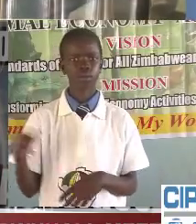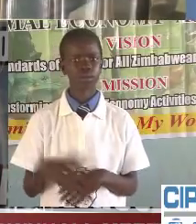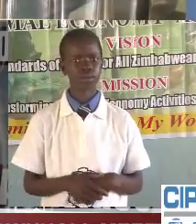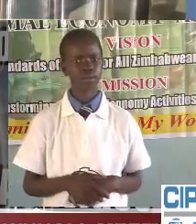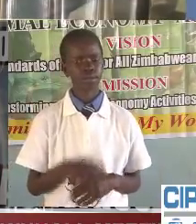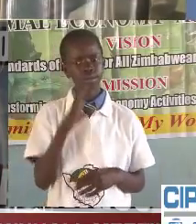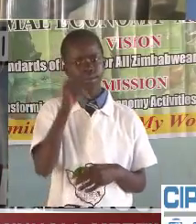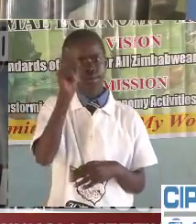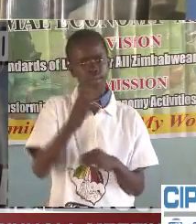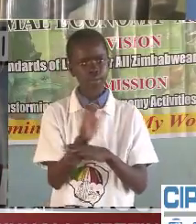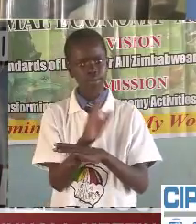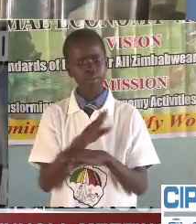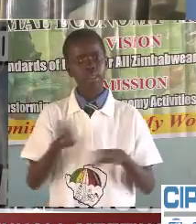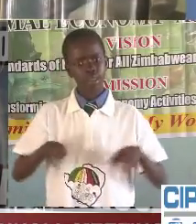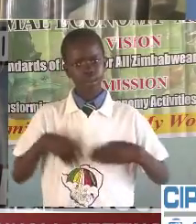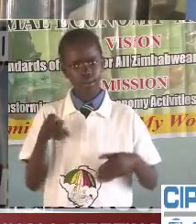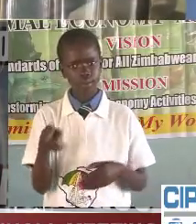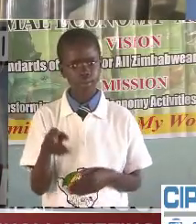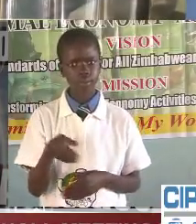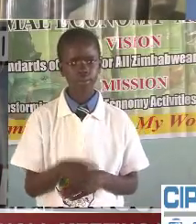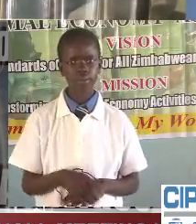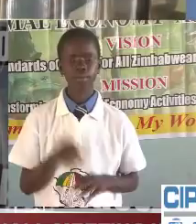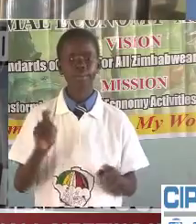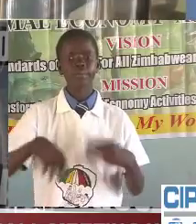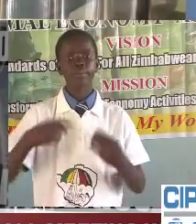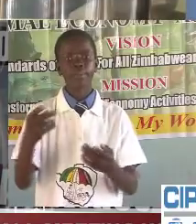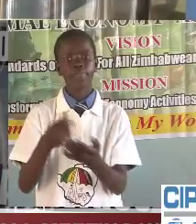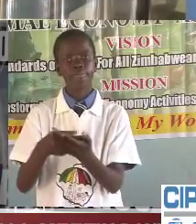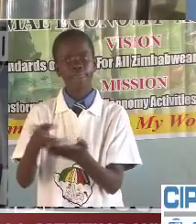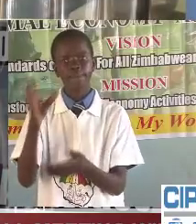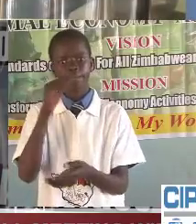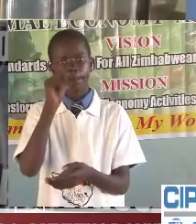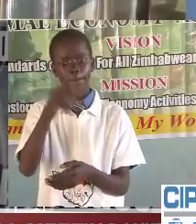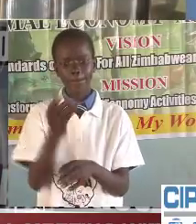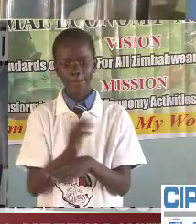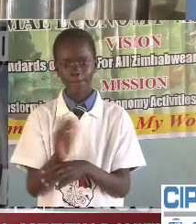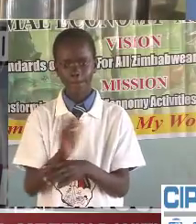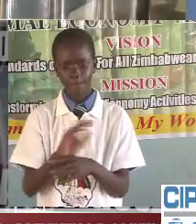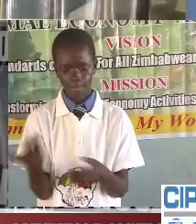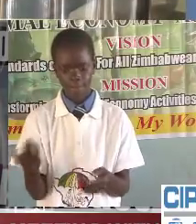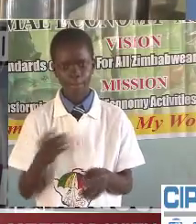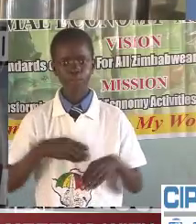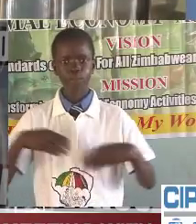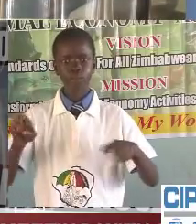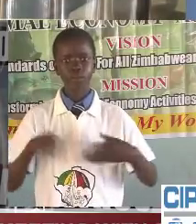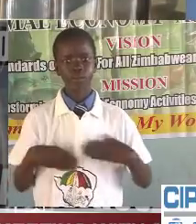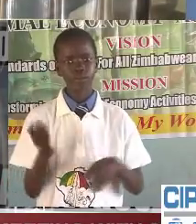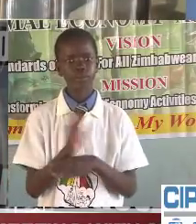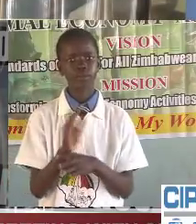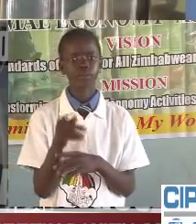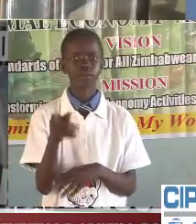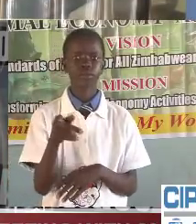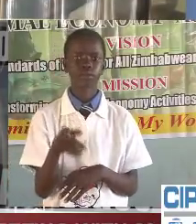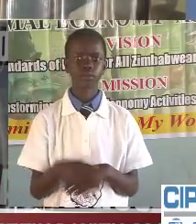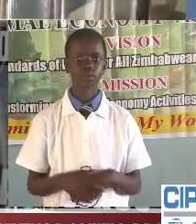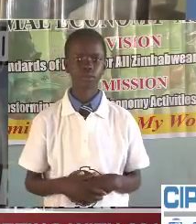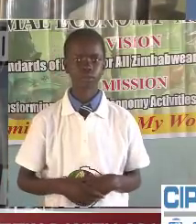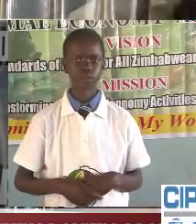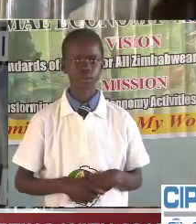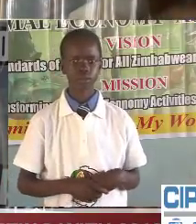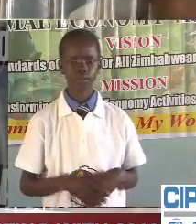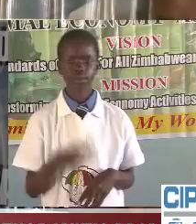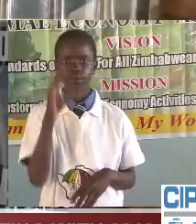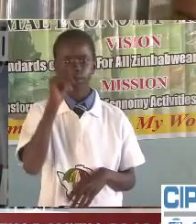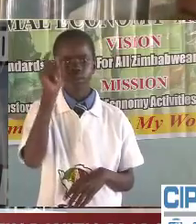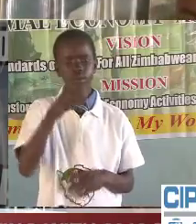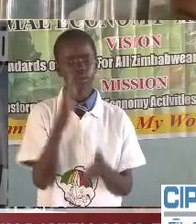Vatengesera panzvimbo dzinotendegwa takuvapa maresidence ekuti vatengese vari panzvimbo dzinofana kuti vatengesere, nokuti